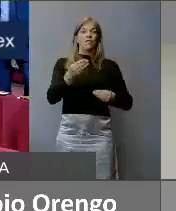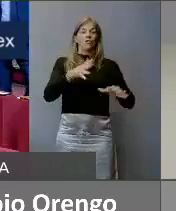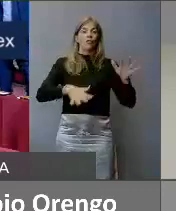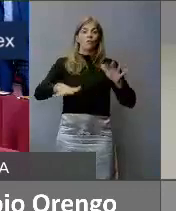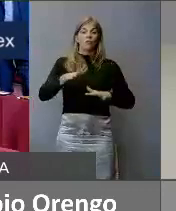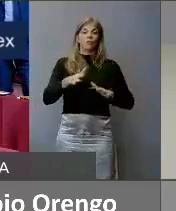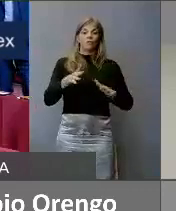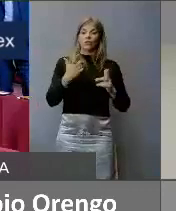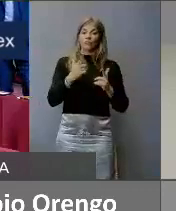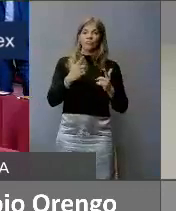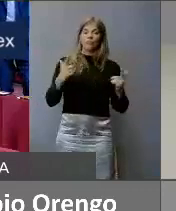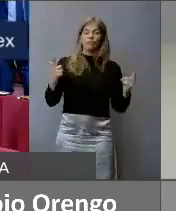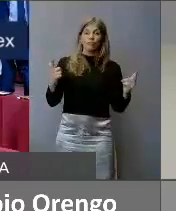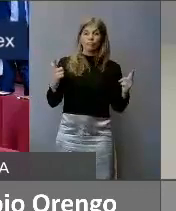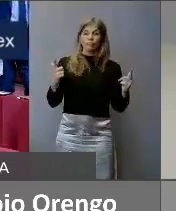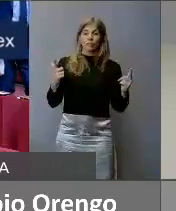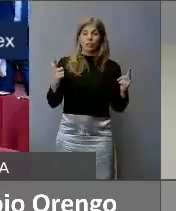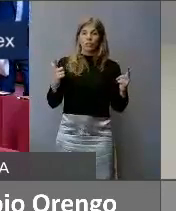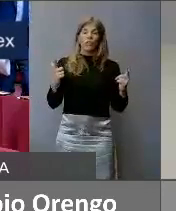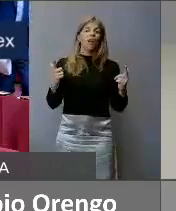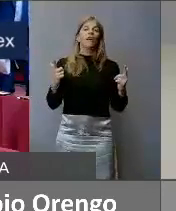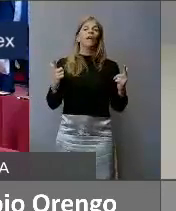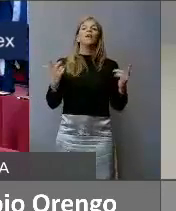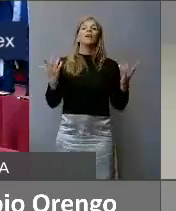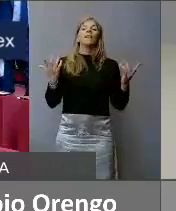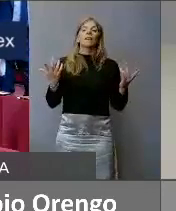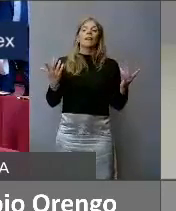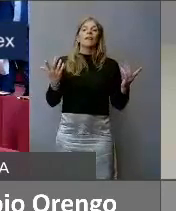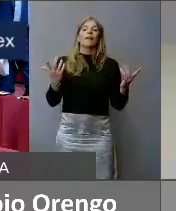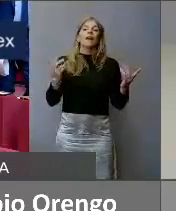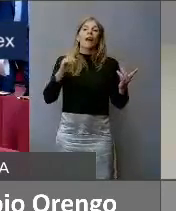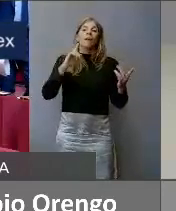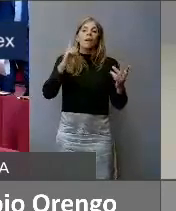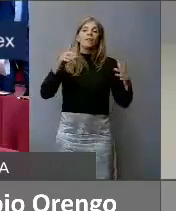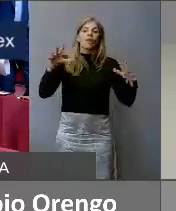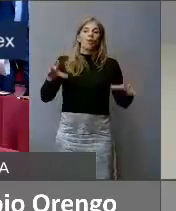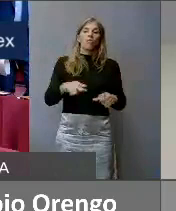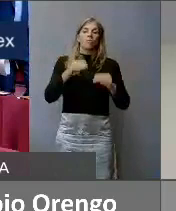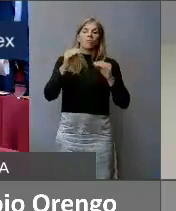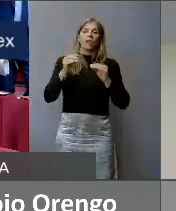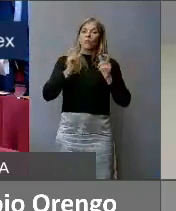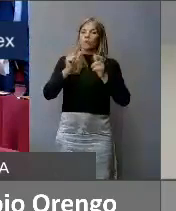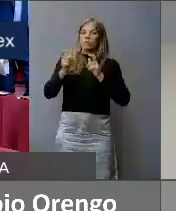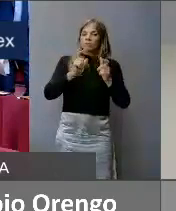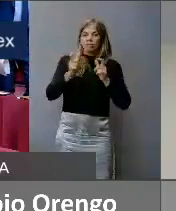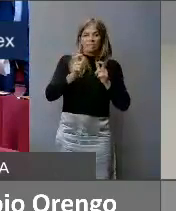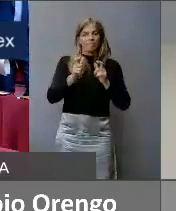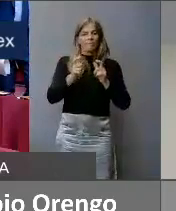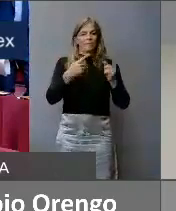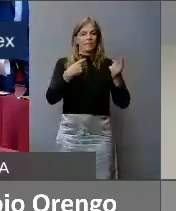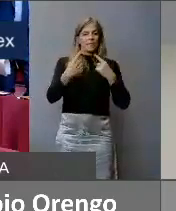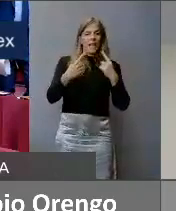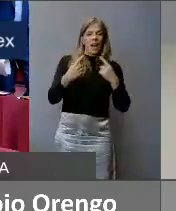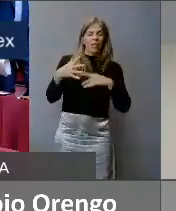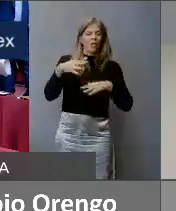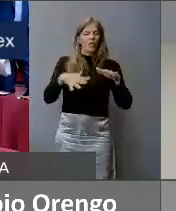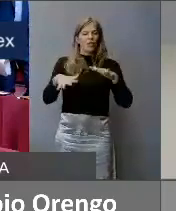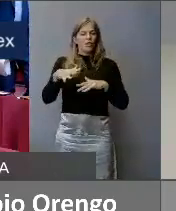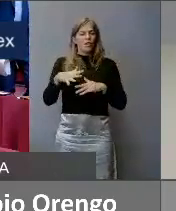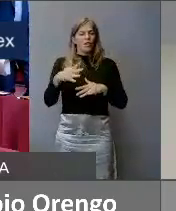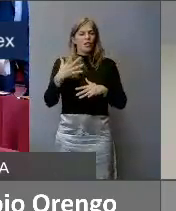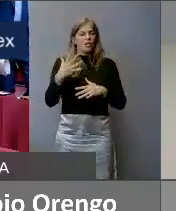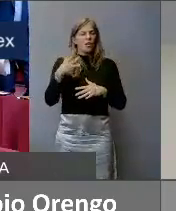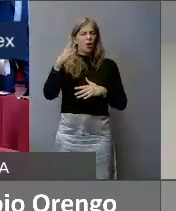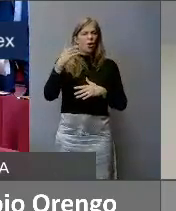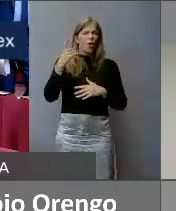almeno se si inizia a dialogare a diffondere comunicazioni ho fatto alcuni fate un po difficoltà a capire la